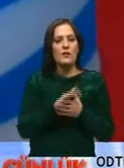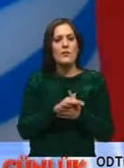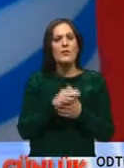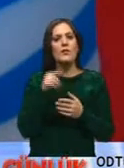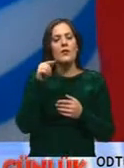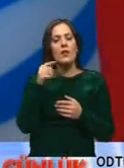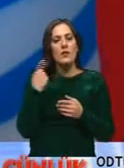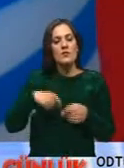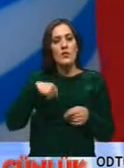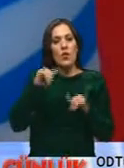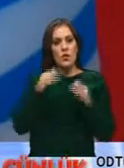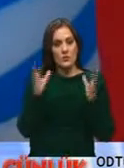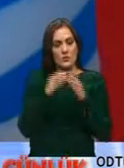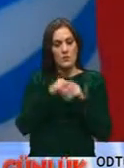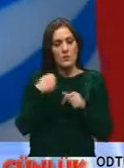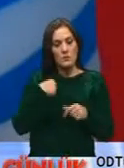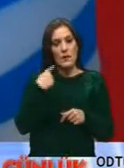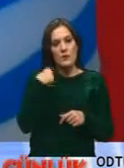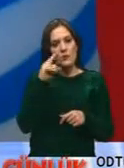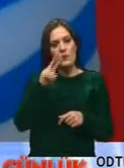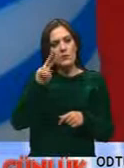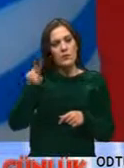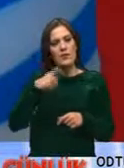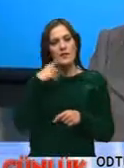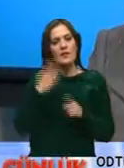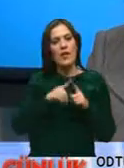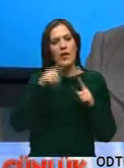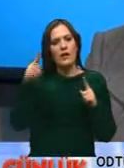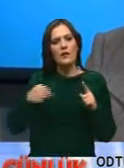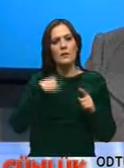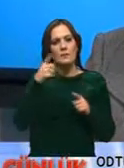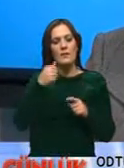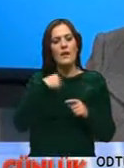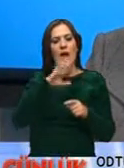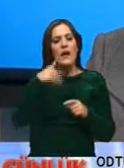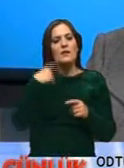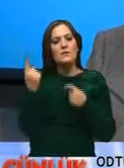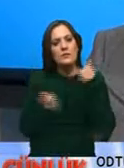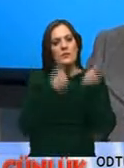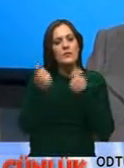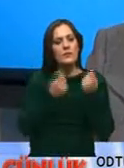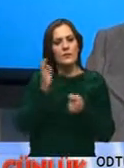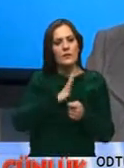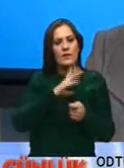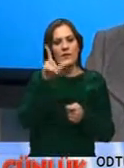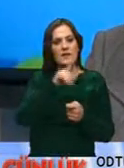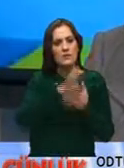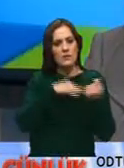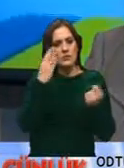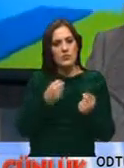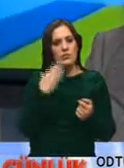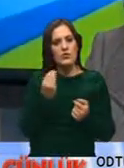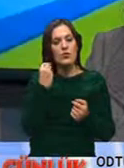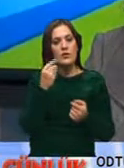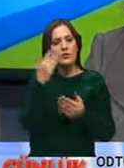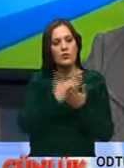doğru. Çok doğru. Yani özellikle oyun sektöründe benim gözlemlediğim yıllardır bir adanmışlık durumu söz konusu. Liseden mezun olup çok